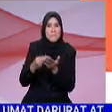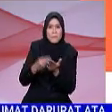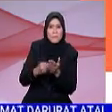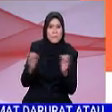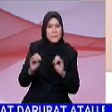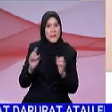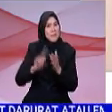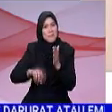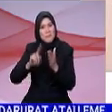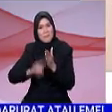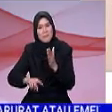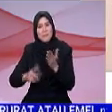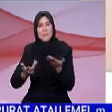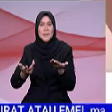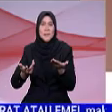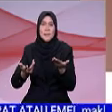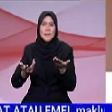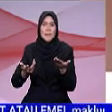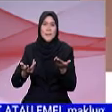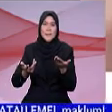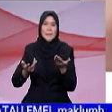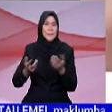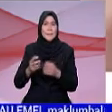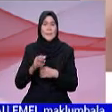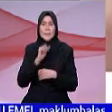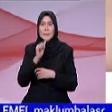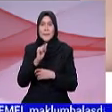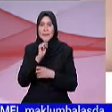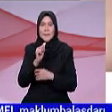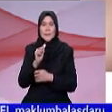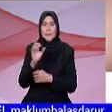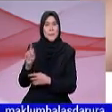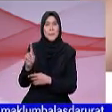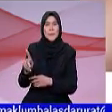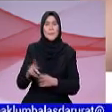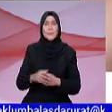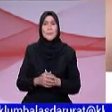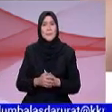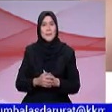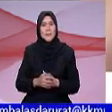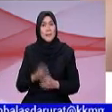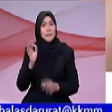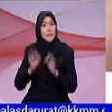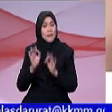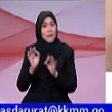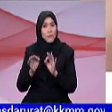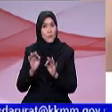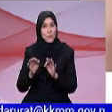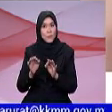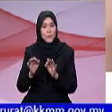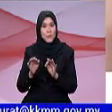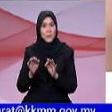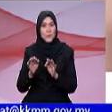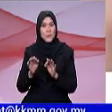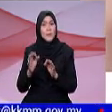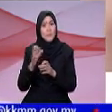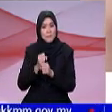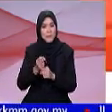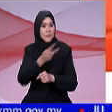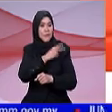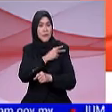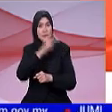tak ada yang lain ke apa itu. Pun tidak juga bapa okey lah. Kecuali kalau dia bagi dia pekan